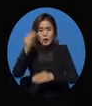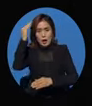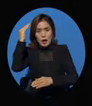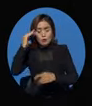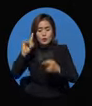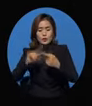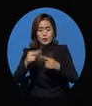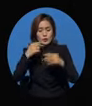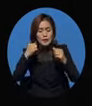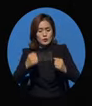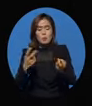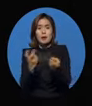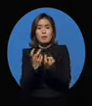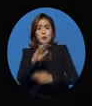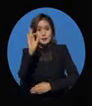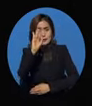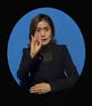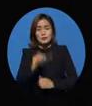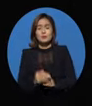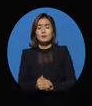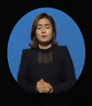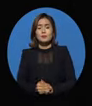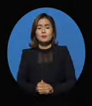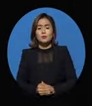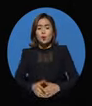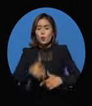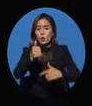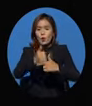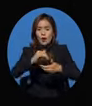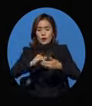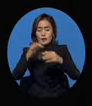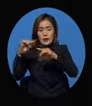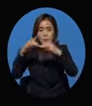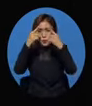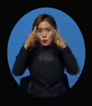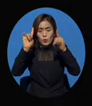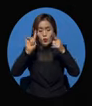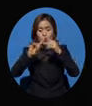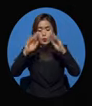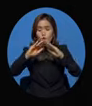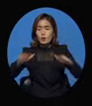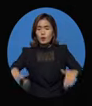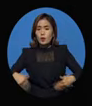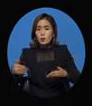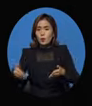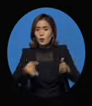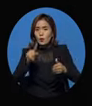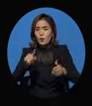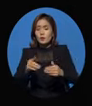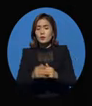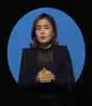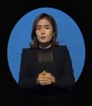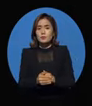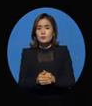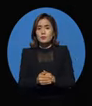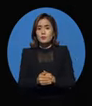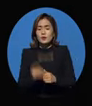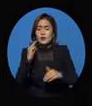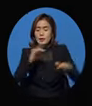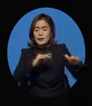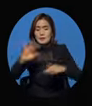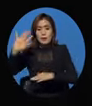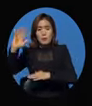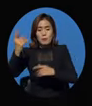생존 방안을 찾겠습니다 우리 호남의 한 장르를 중심으로 한 전남북 2 12 기가 와트 회상 풍력과